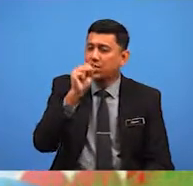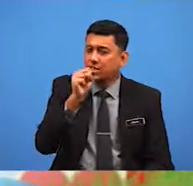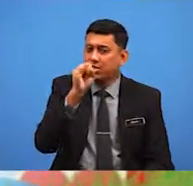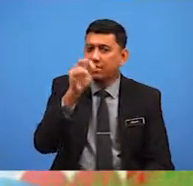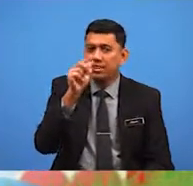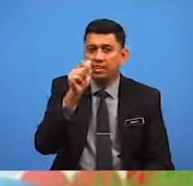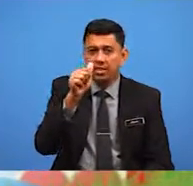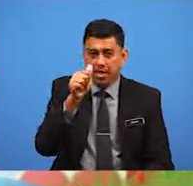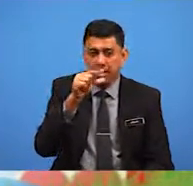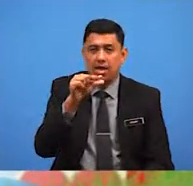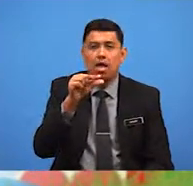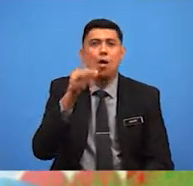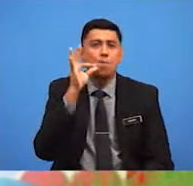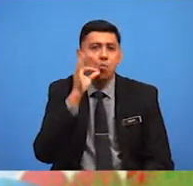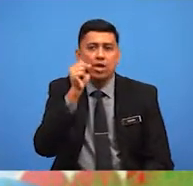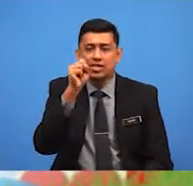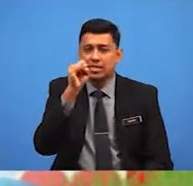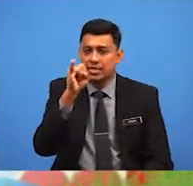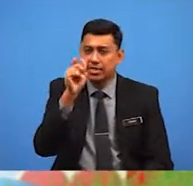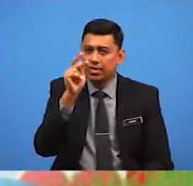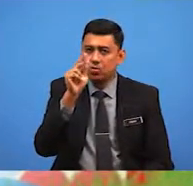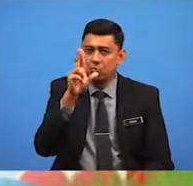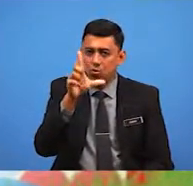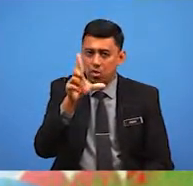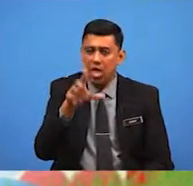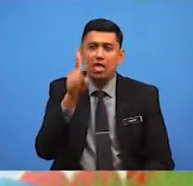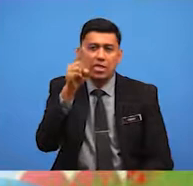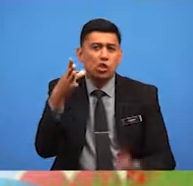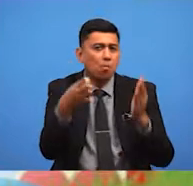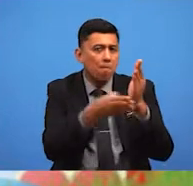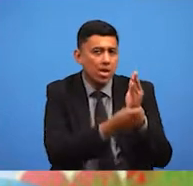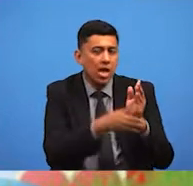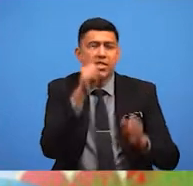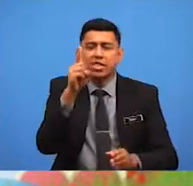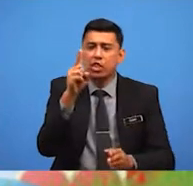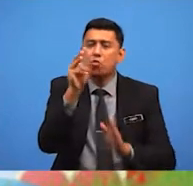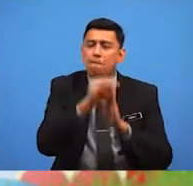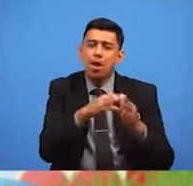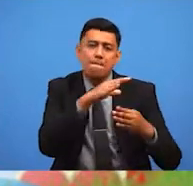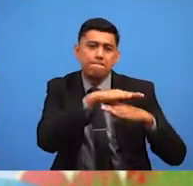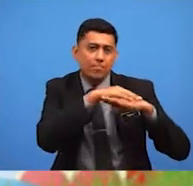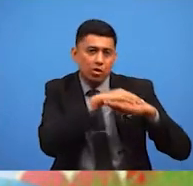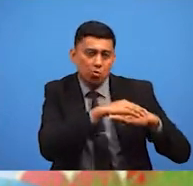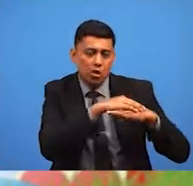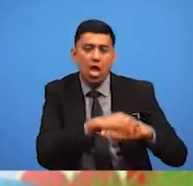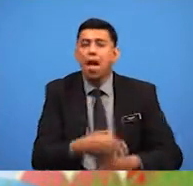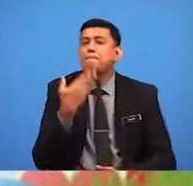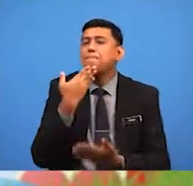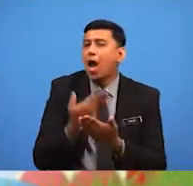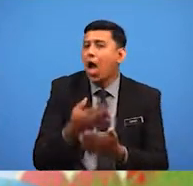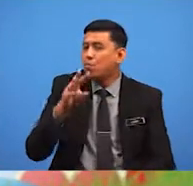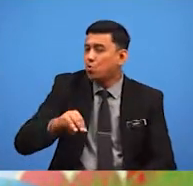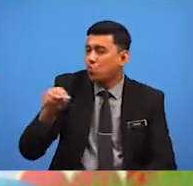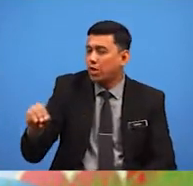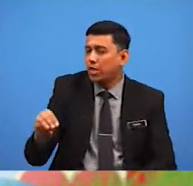buah senikul, satu memegang, satu memikul. Baik murid-murid,